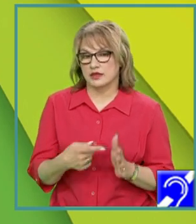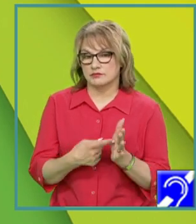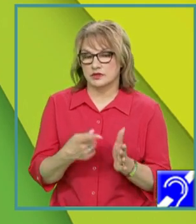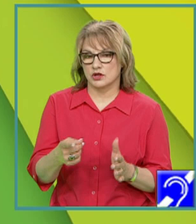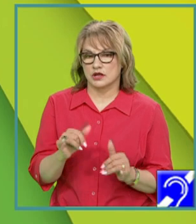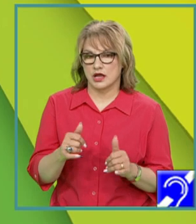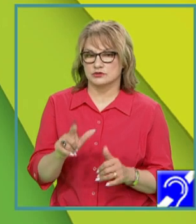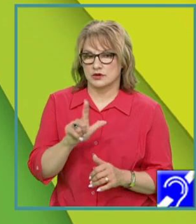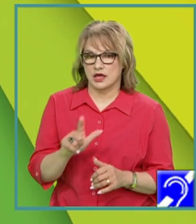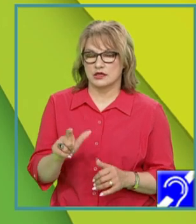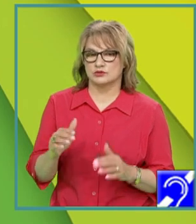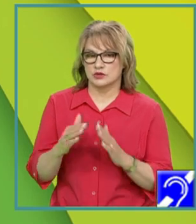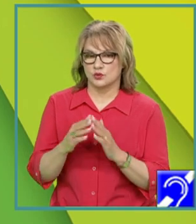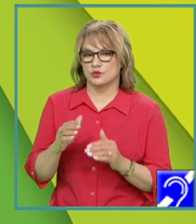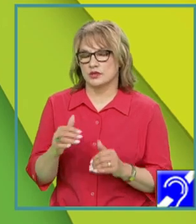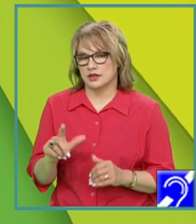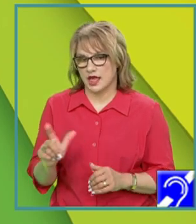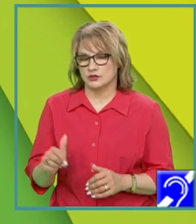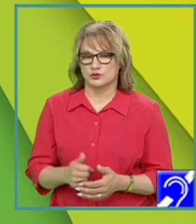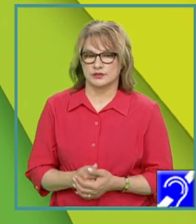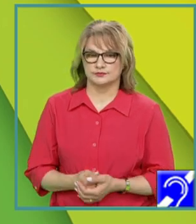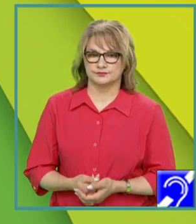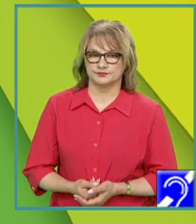latura unghi latura